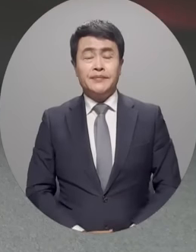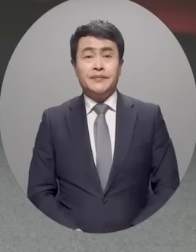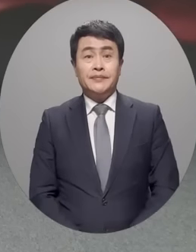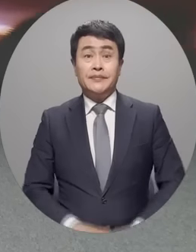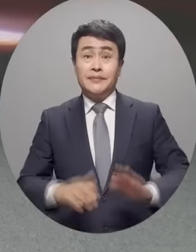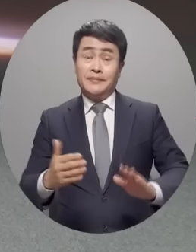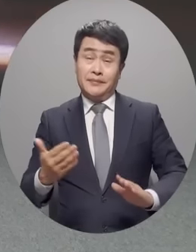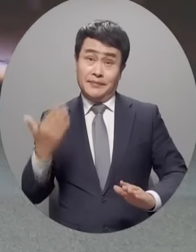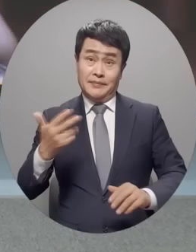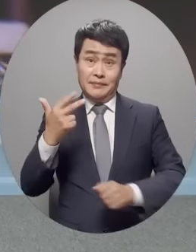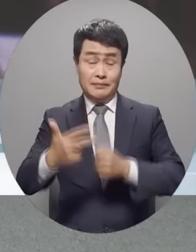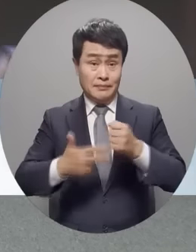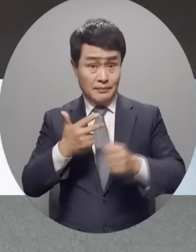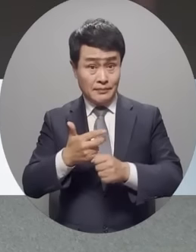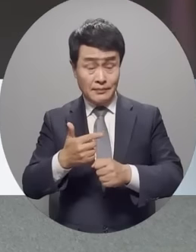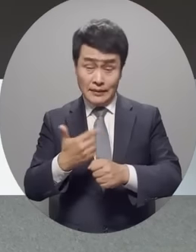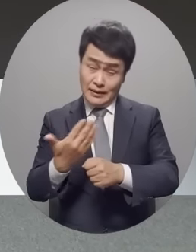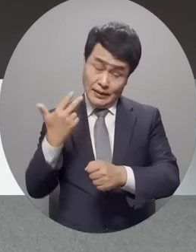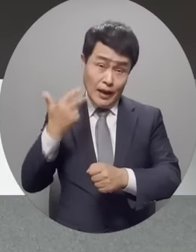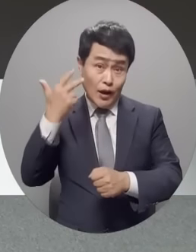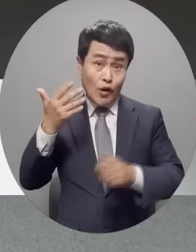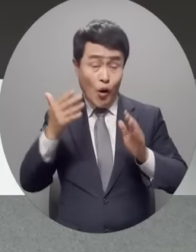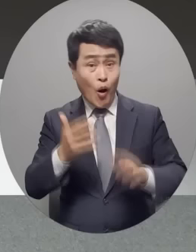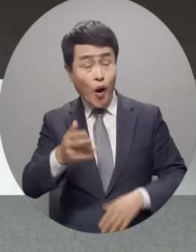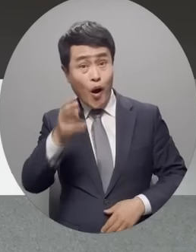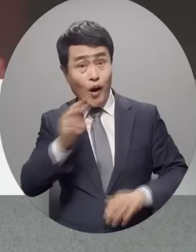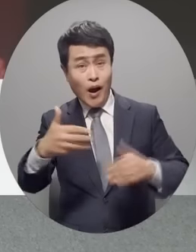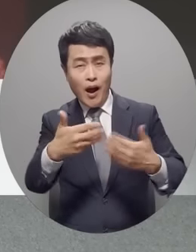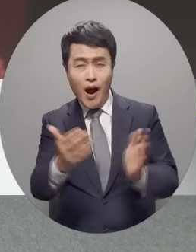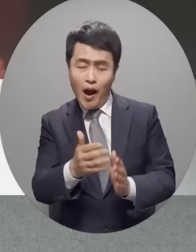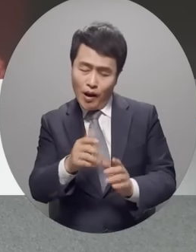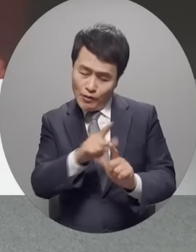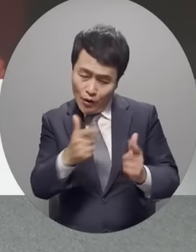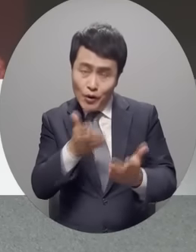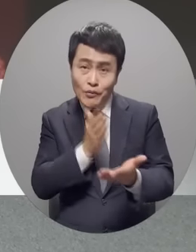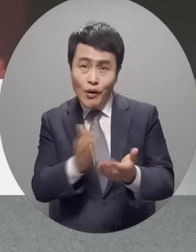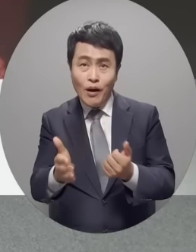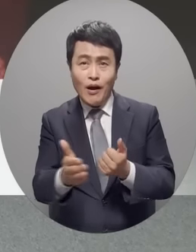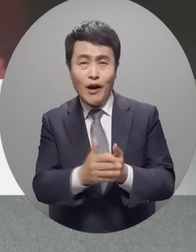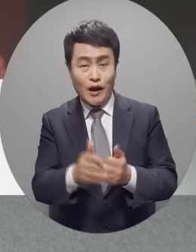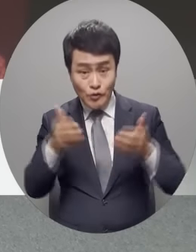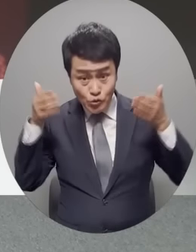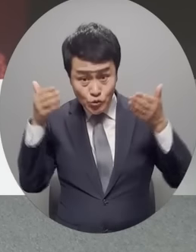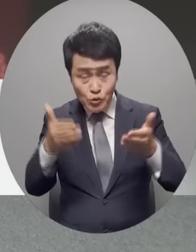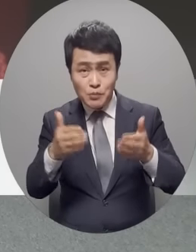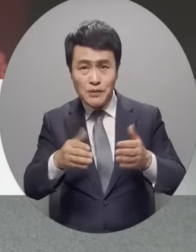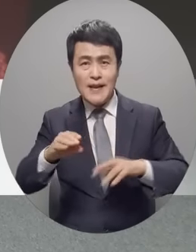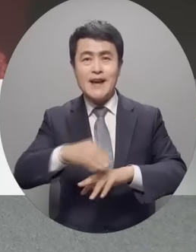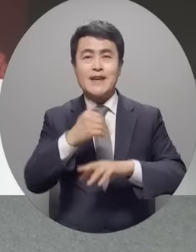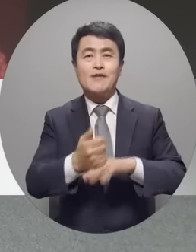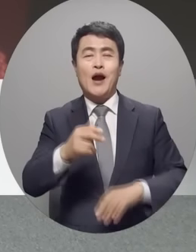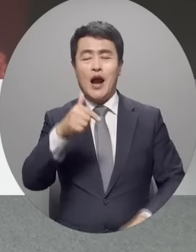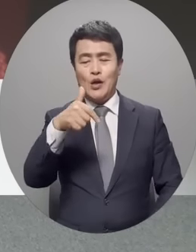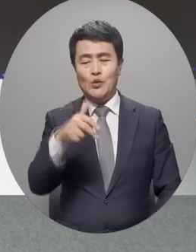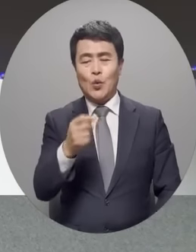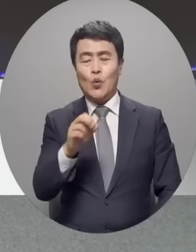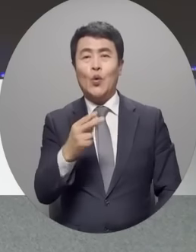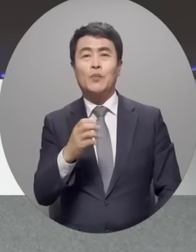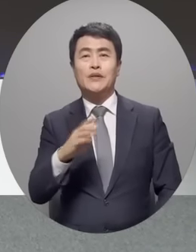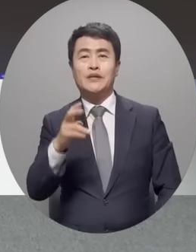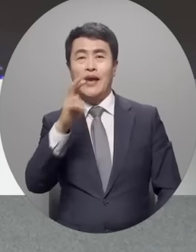지난 한 주 가요계를 달군 여러 소식 중에 가장 주목을 받은 건 가왕 조용필의 기환이었습니다. 가수 조용필